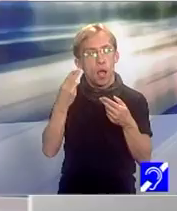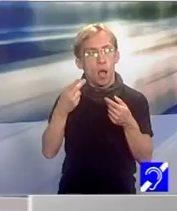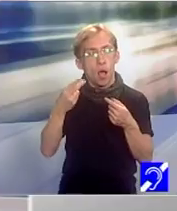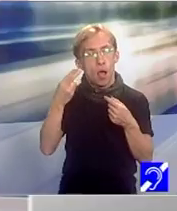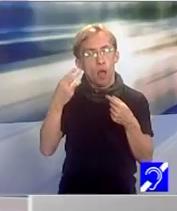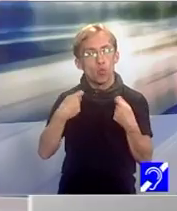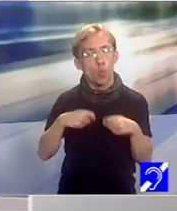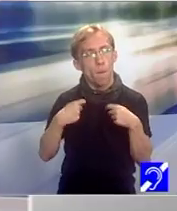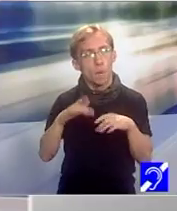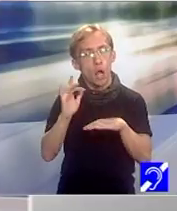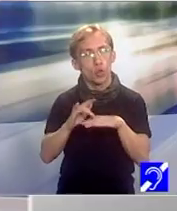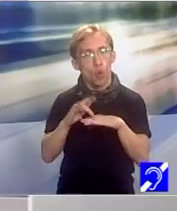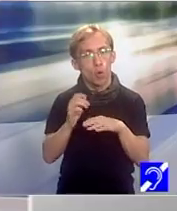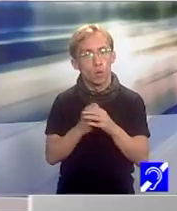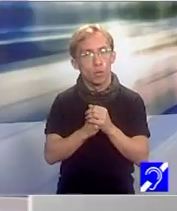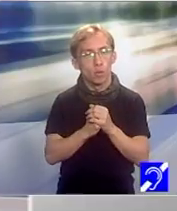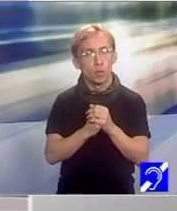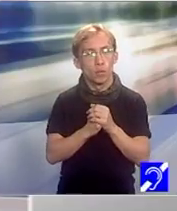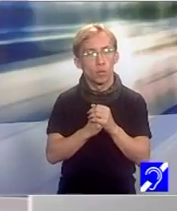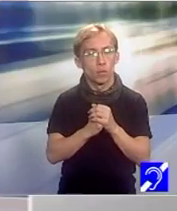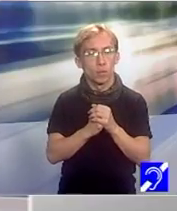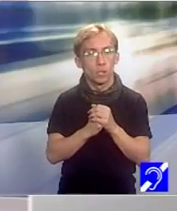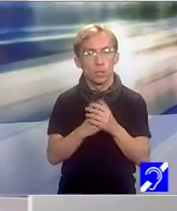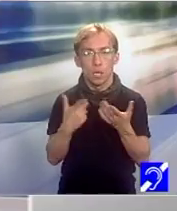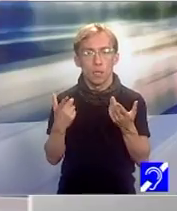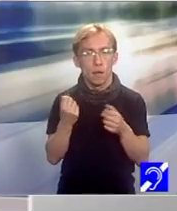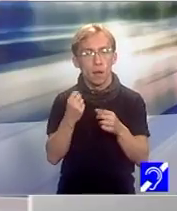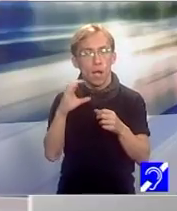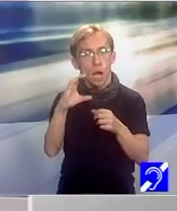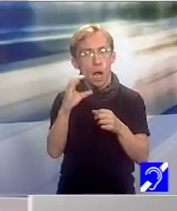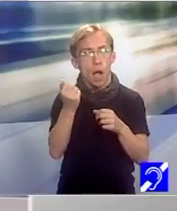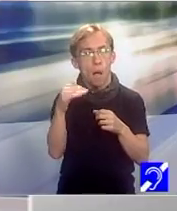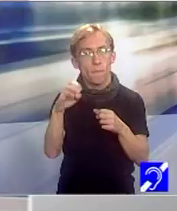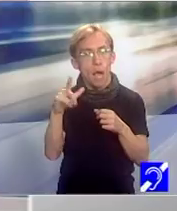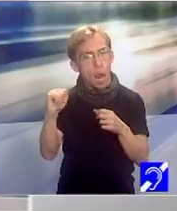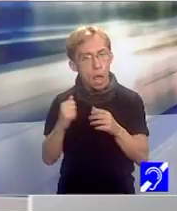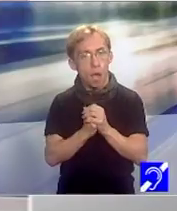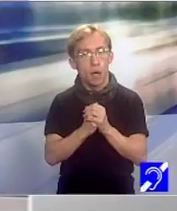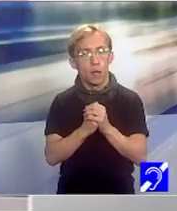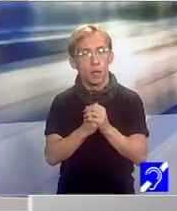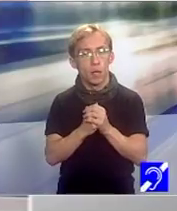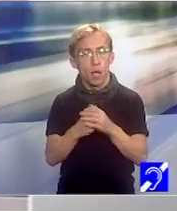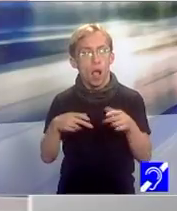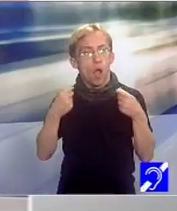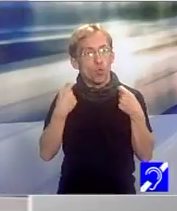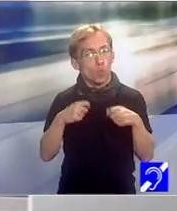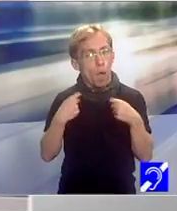Bucur, Adriana Diaconeasa, care este senzațională, Camelia Berghea, doamna doctor Anca